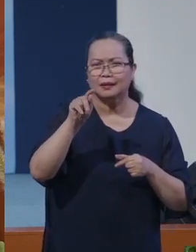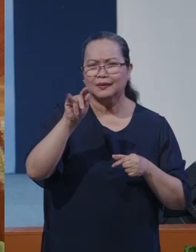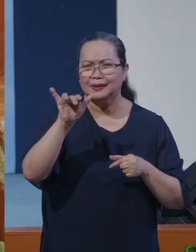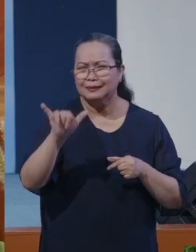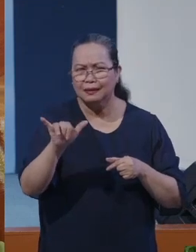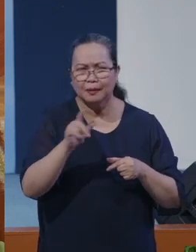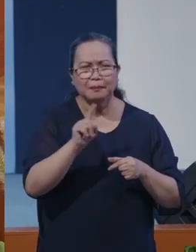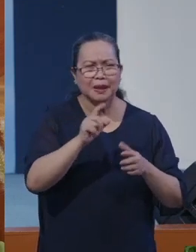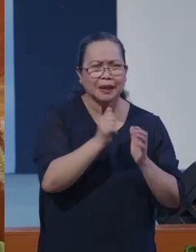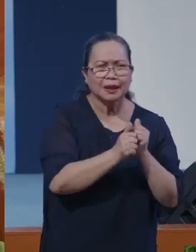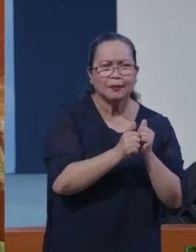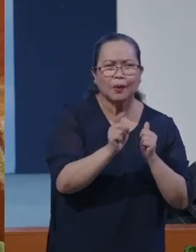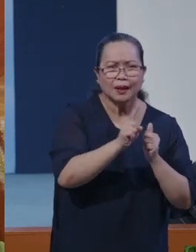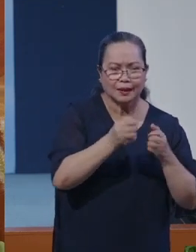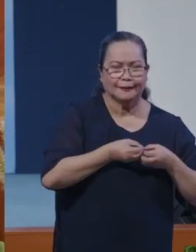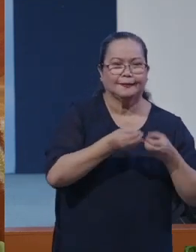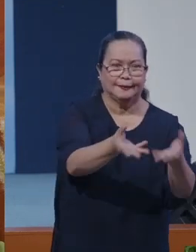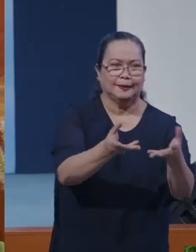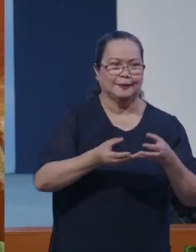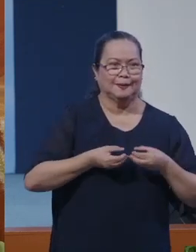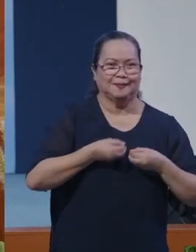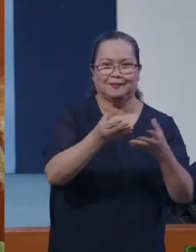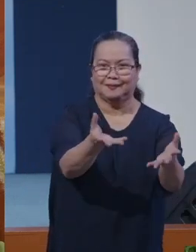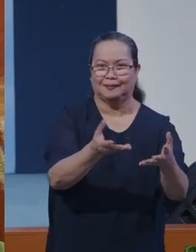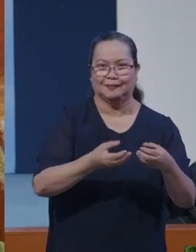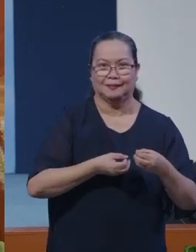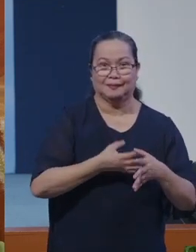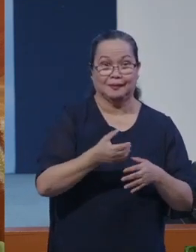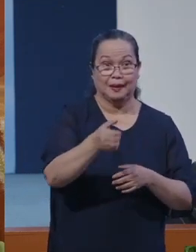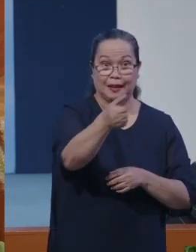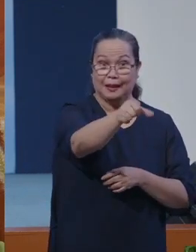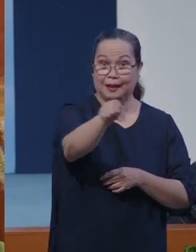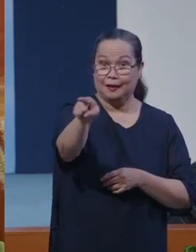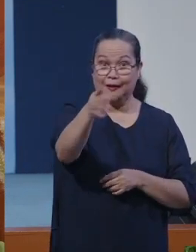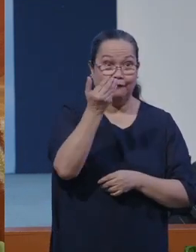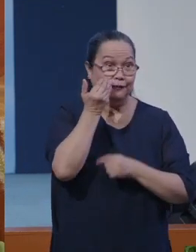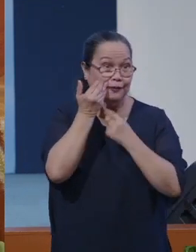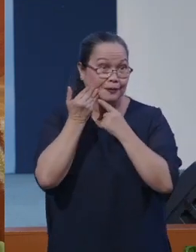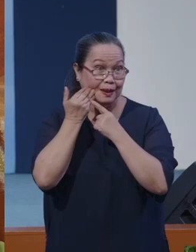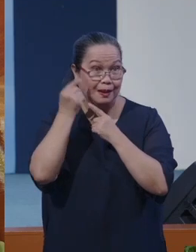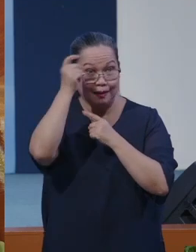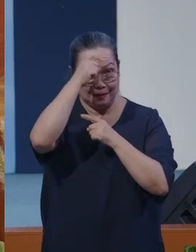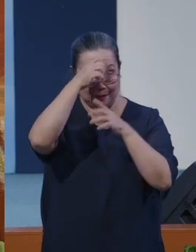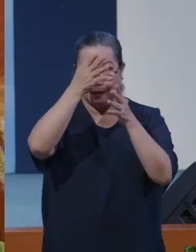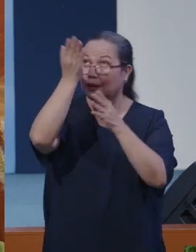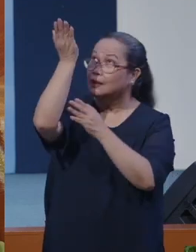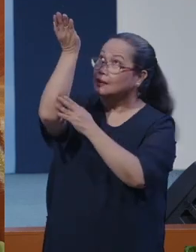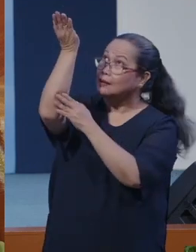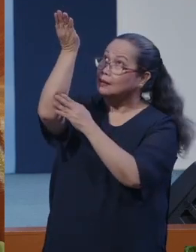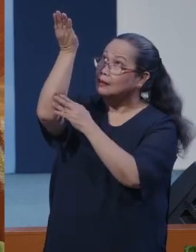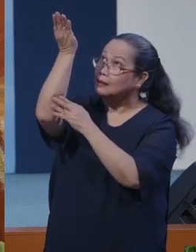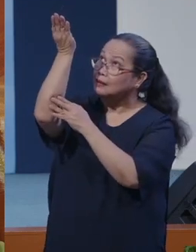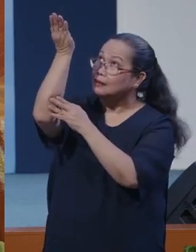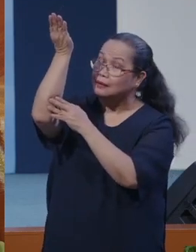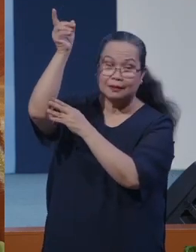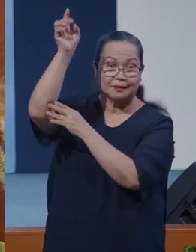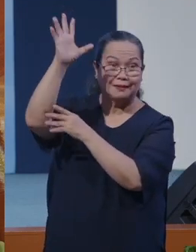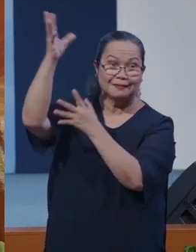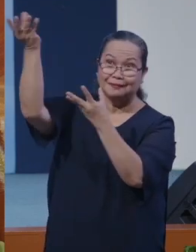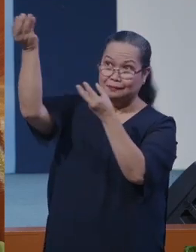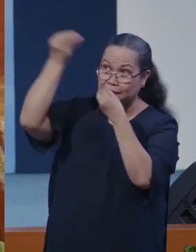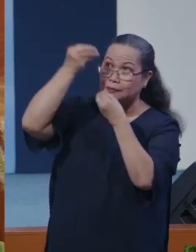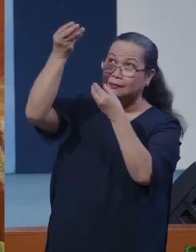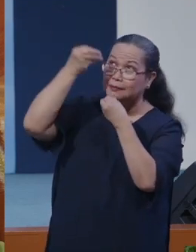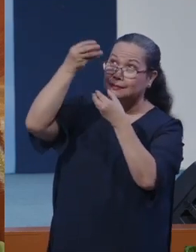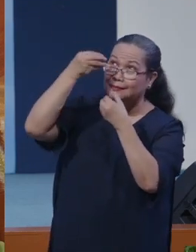chapter 1 verse 5. If any one of you lacks wisdom, let him ask God, who gives generously to all